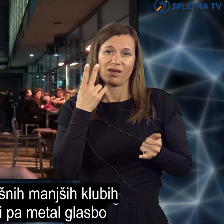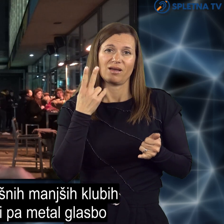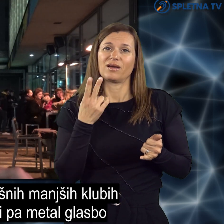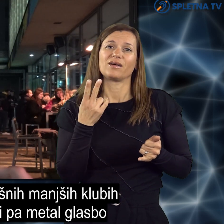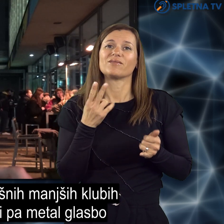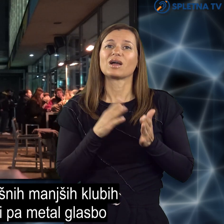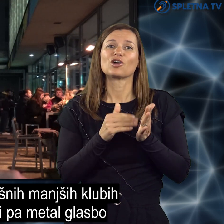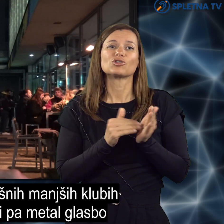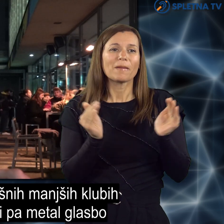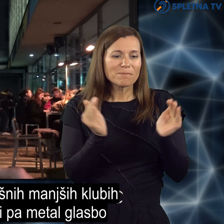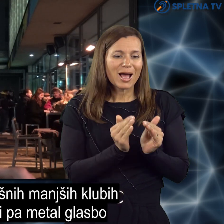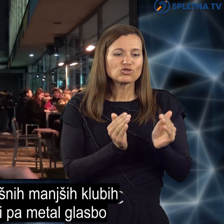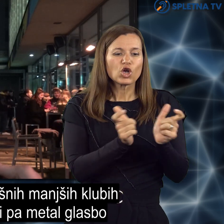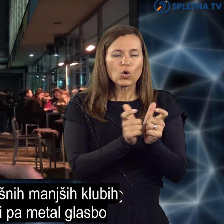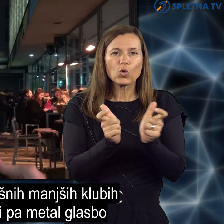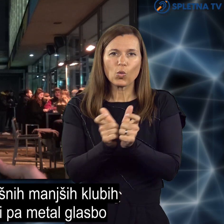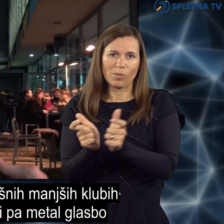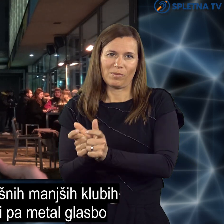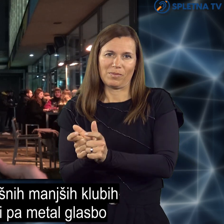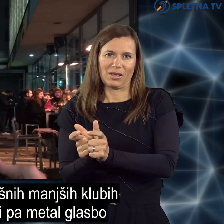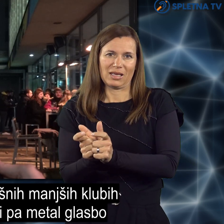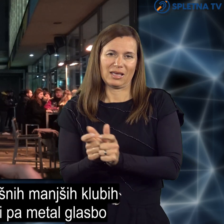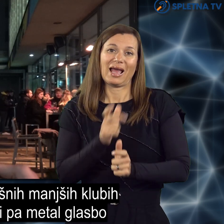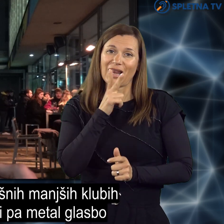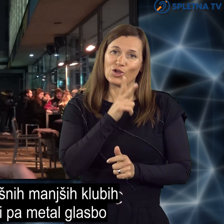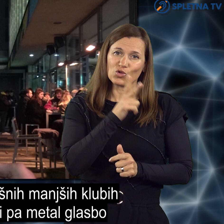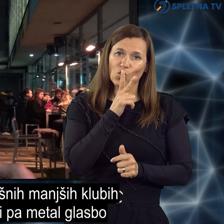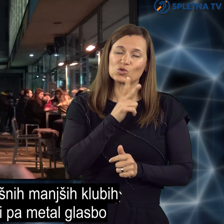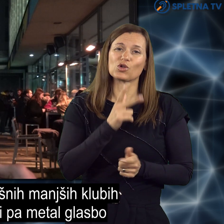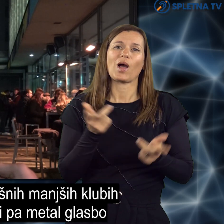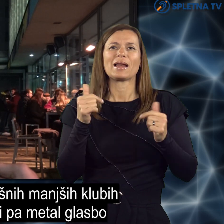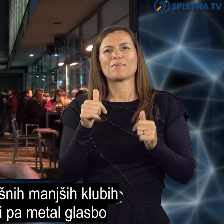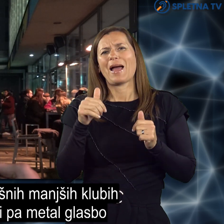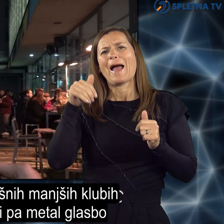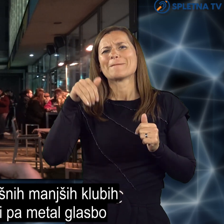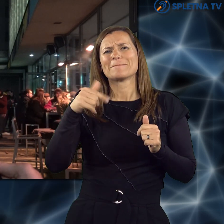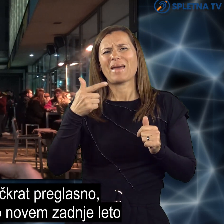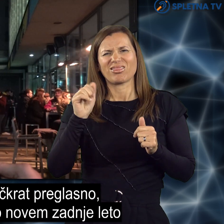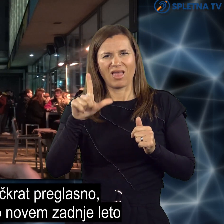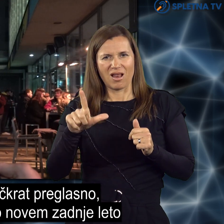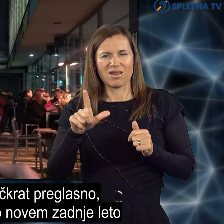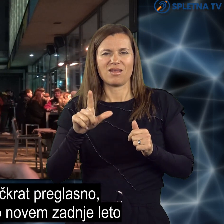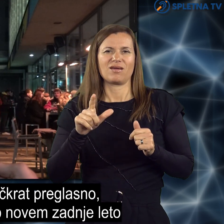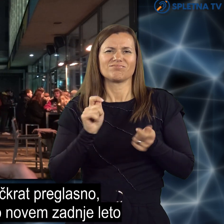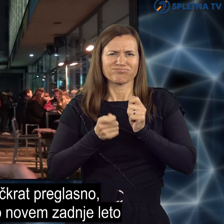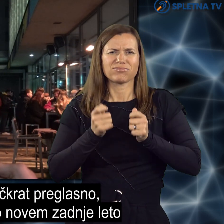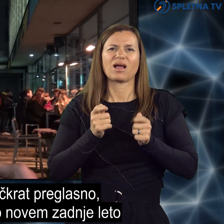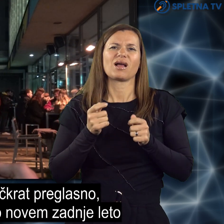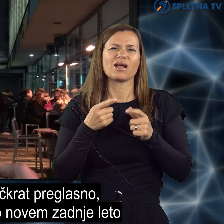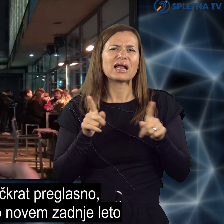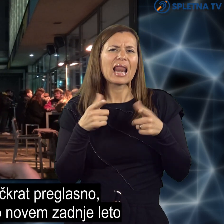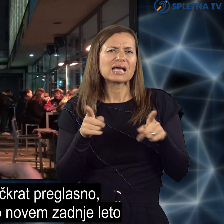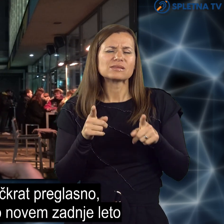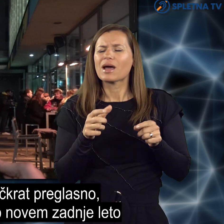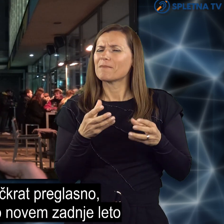kakih manjših klubih z elektronsko ali pa metal glasbo je definitivno večkrat